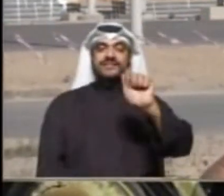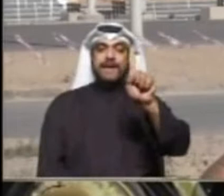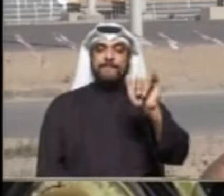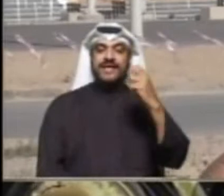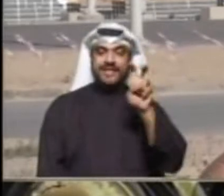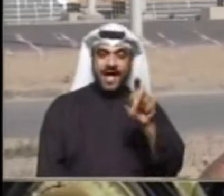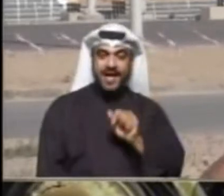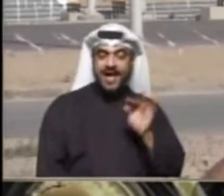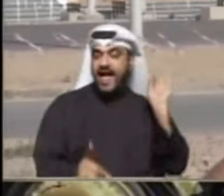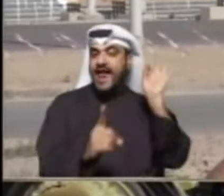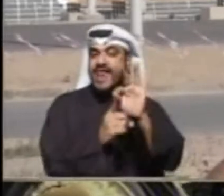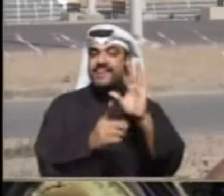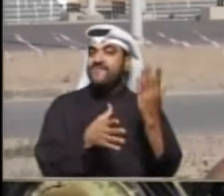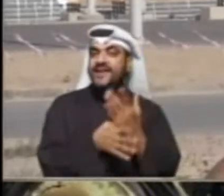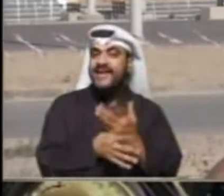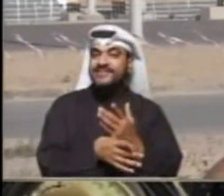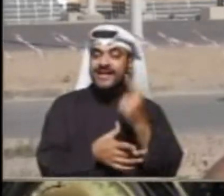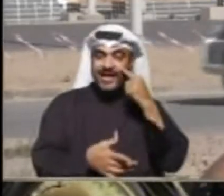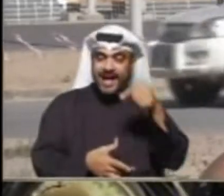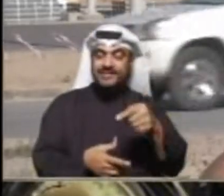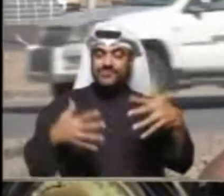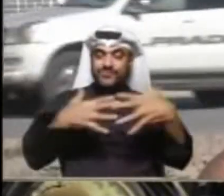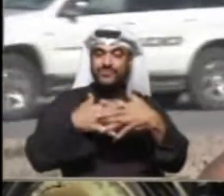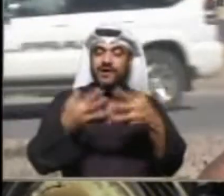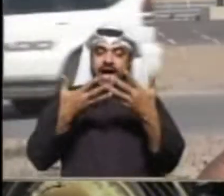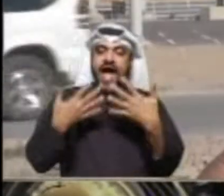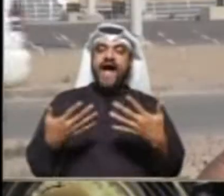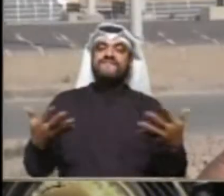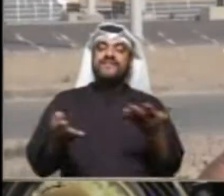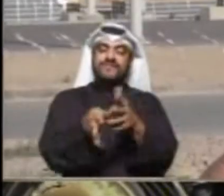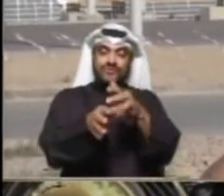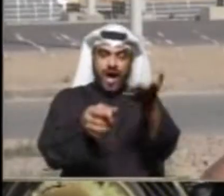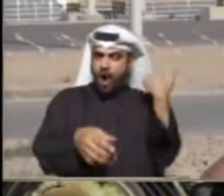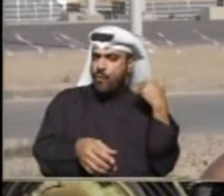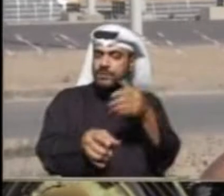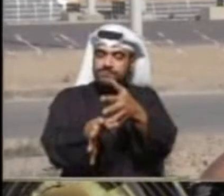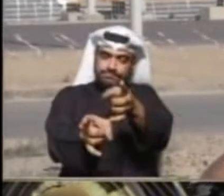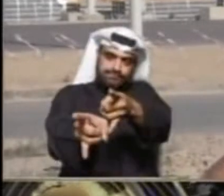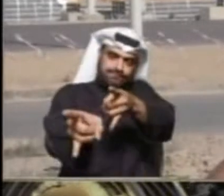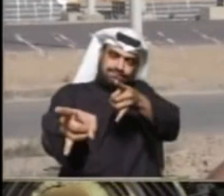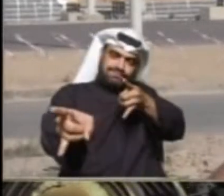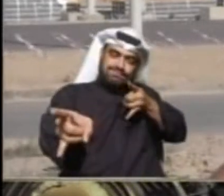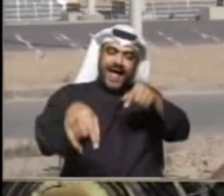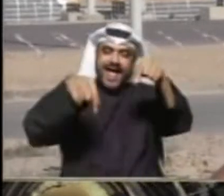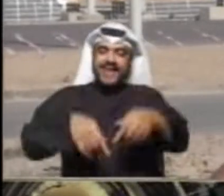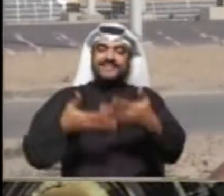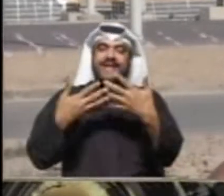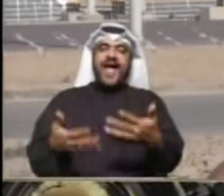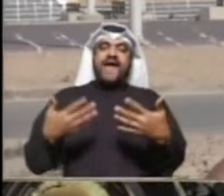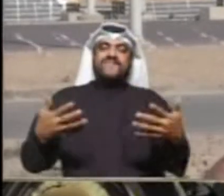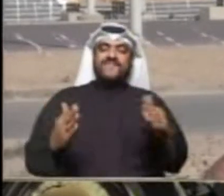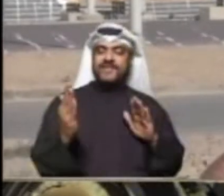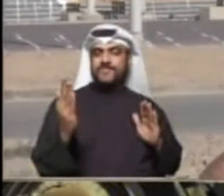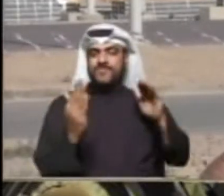طبعا الهدف من إنشاء هذا المشروع هو حل مشكلة الاختناقات المرورية خصوصا